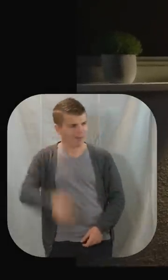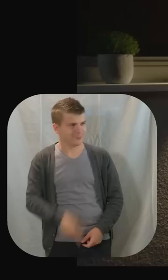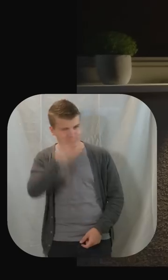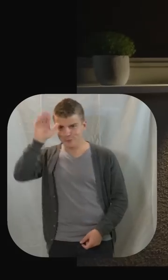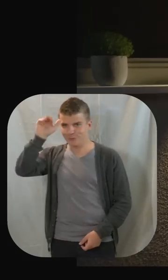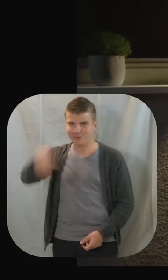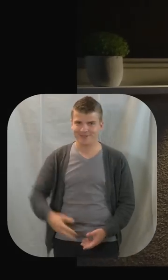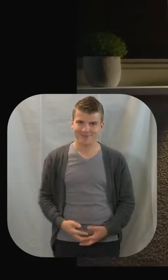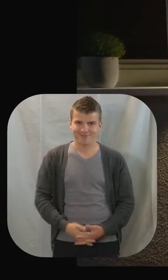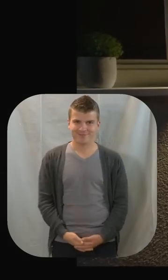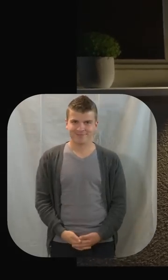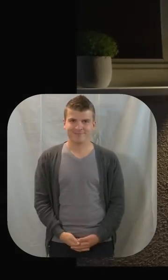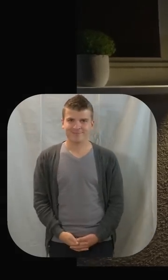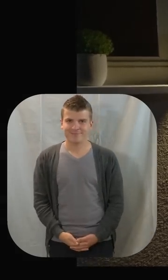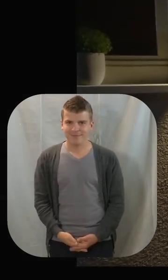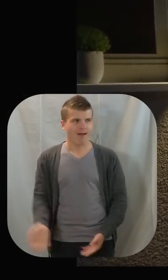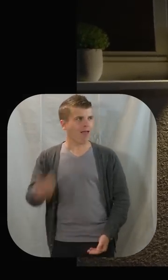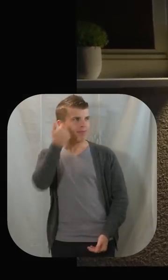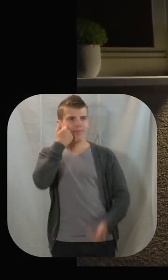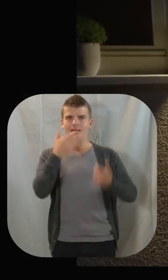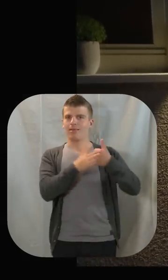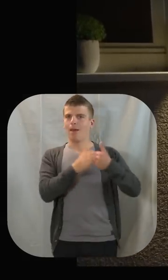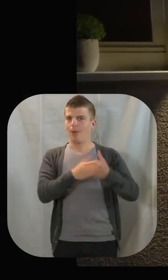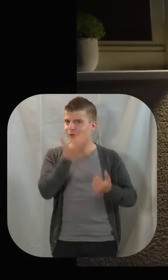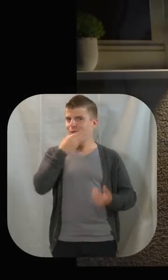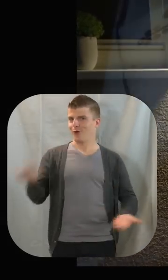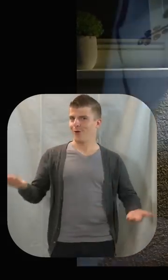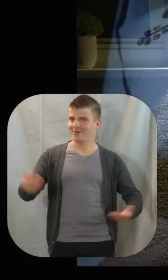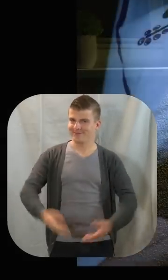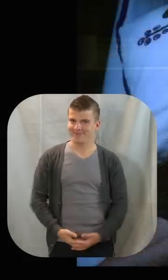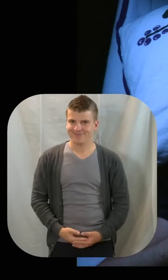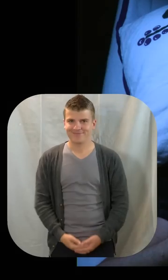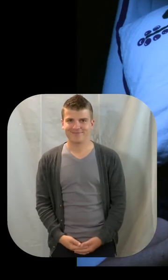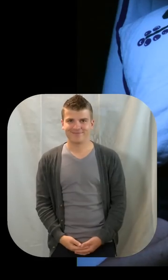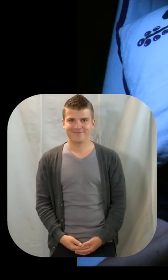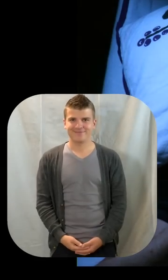Ja. Tschüss. Ist doch gut, nette Nachbarn zu haben.